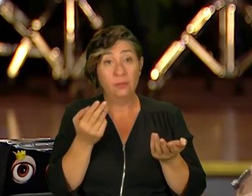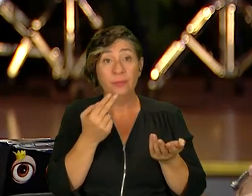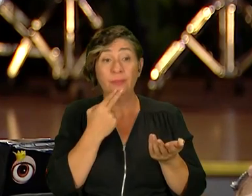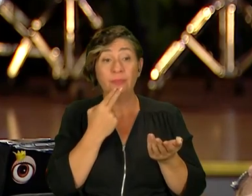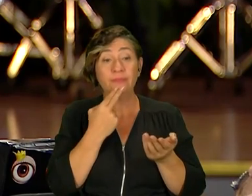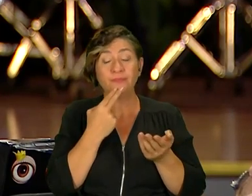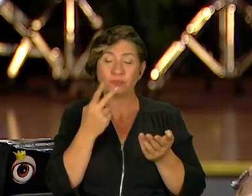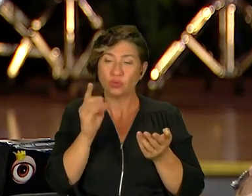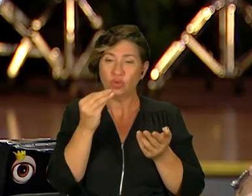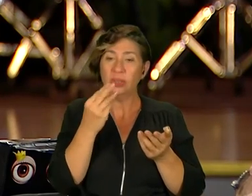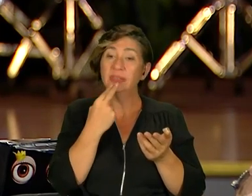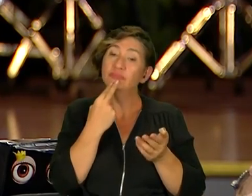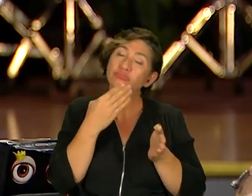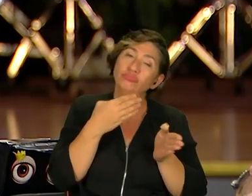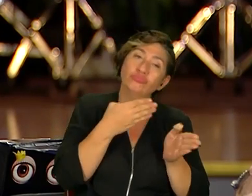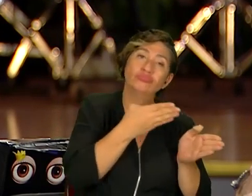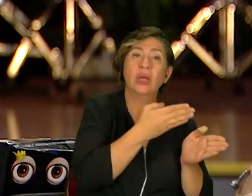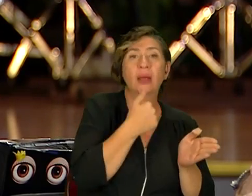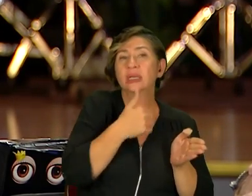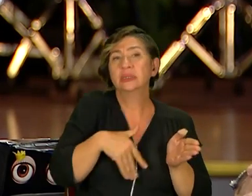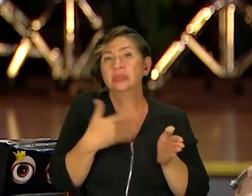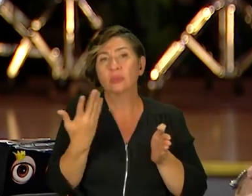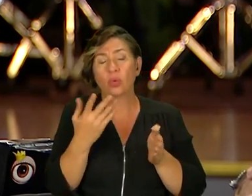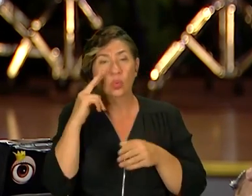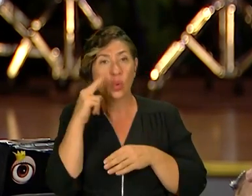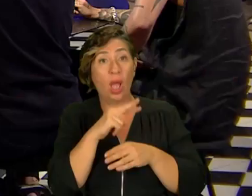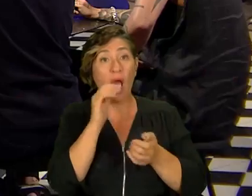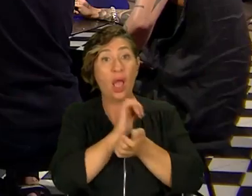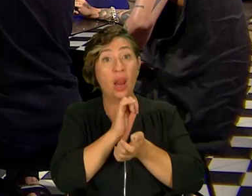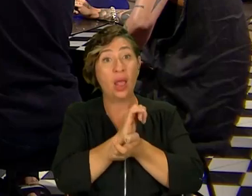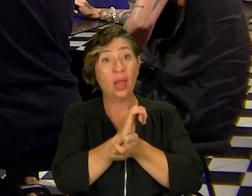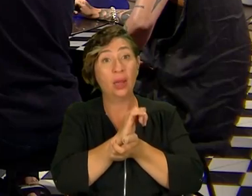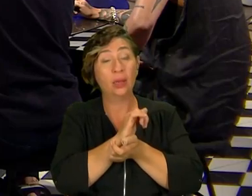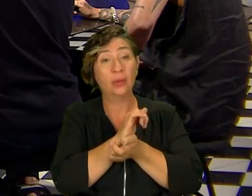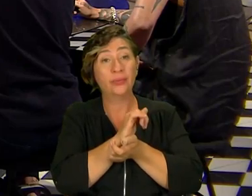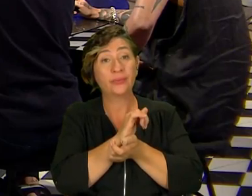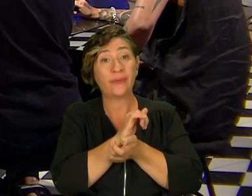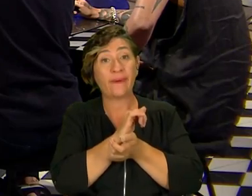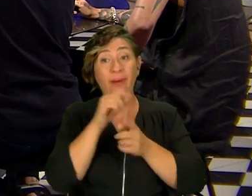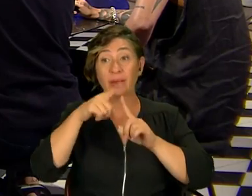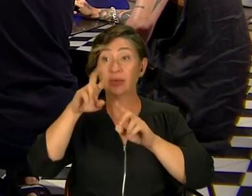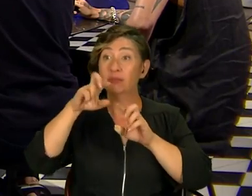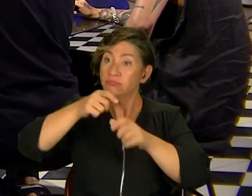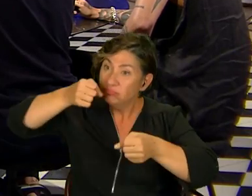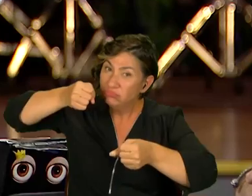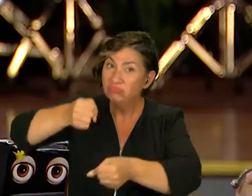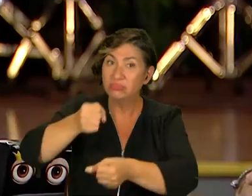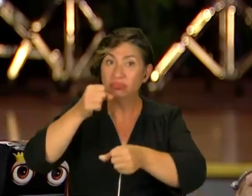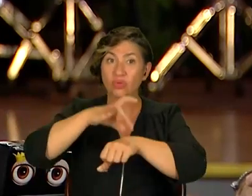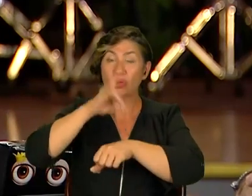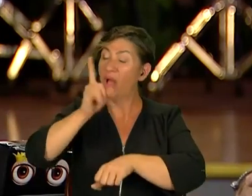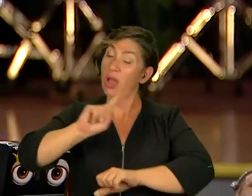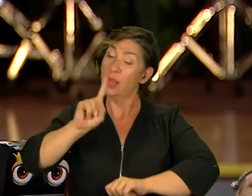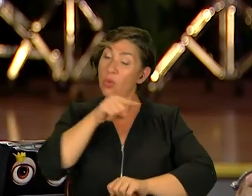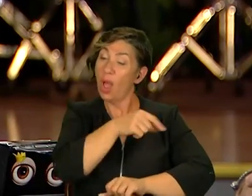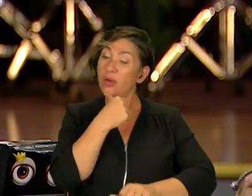dişiye doğru bir yönelim var, evet, çocukta. Bunu görüyorlar. Aile tıbba baskı yapıyor. Hayır